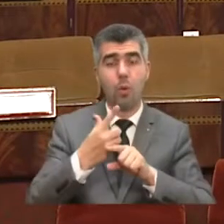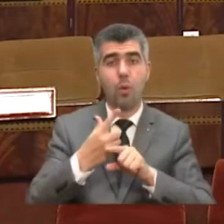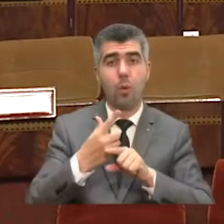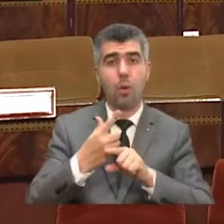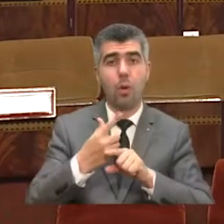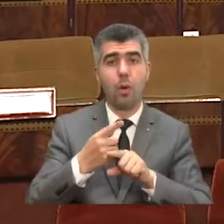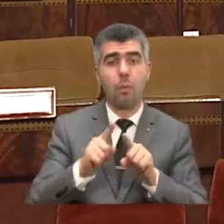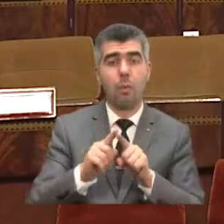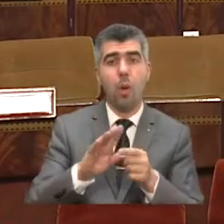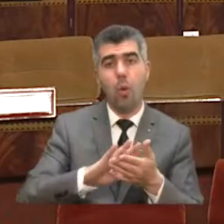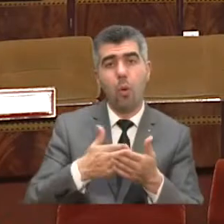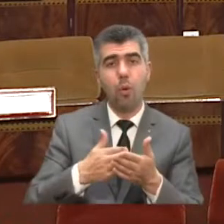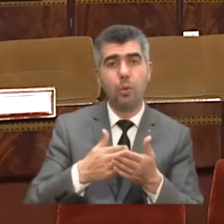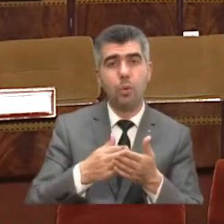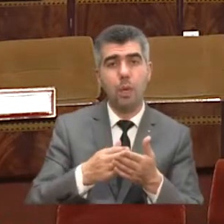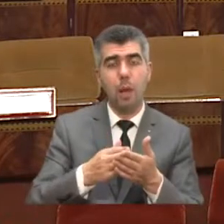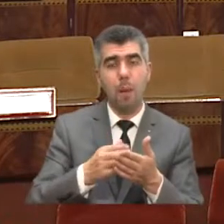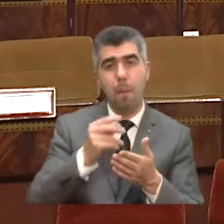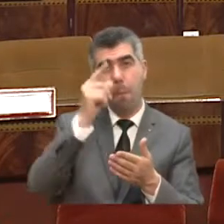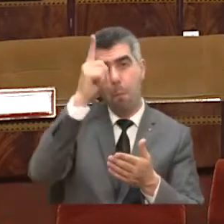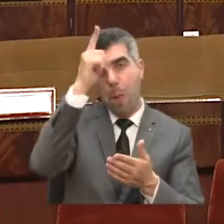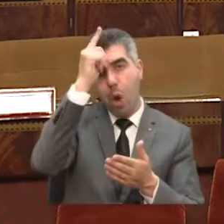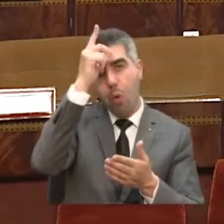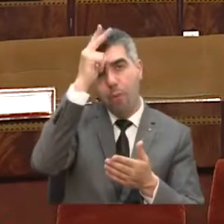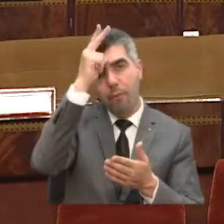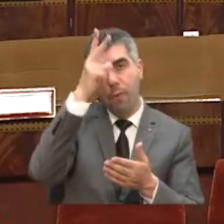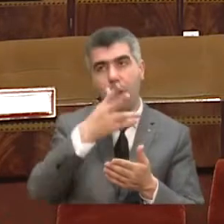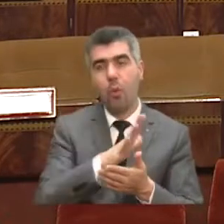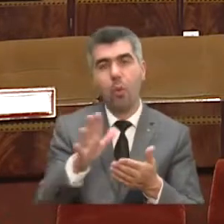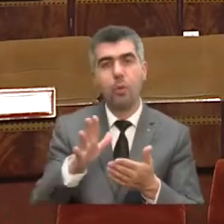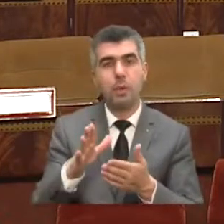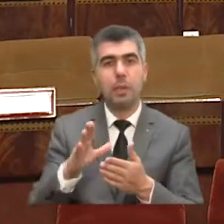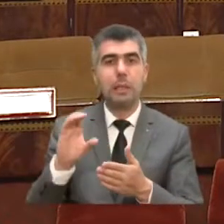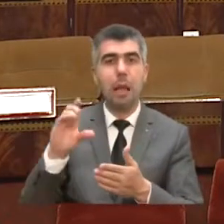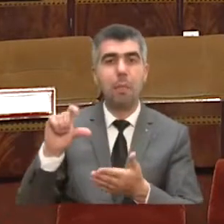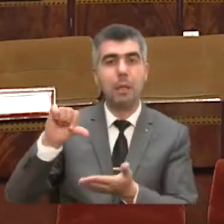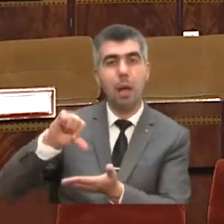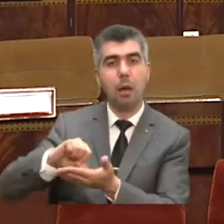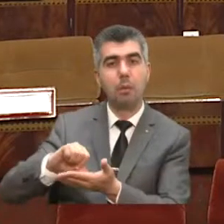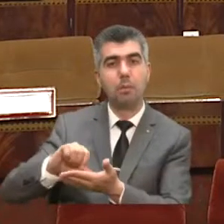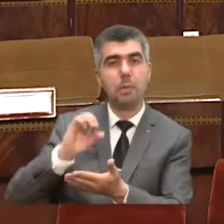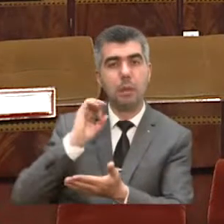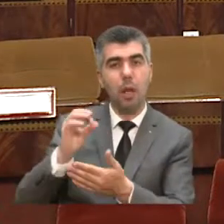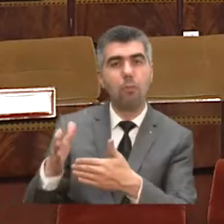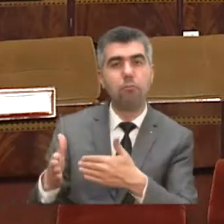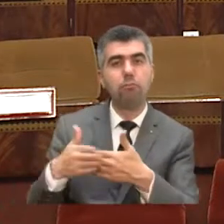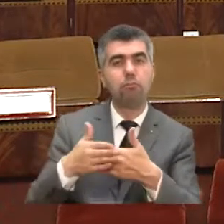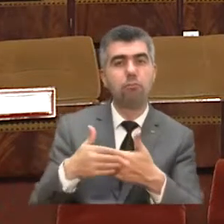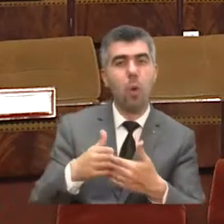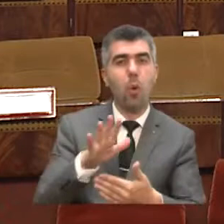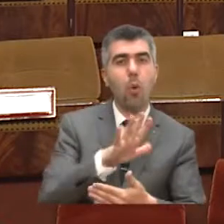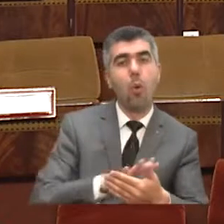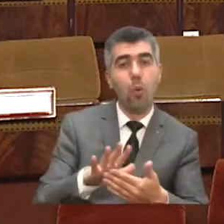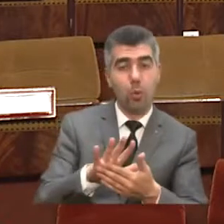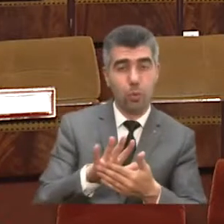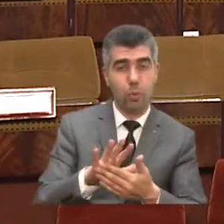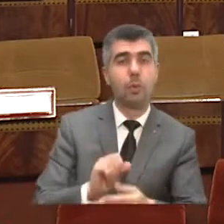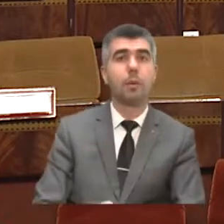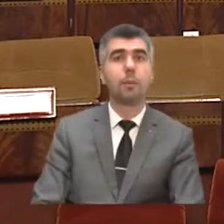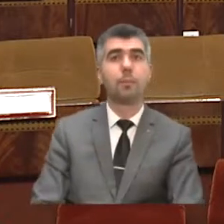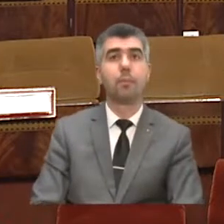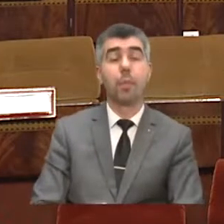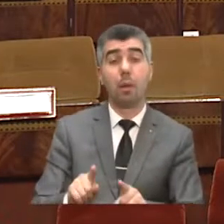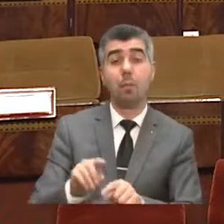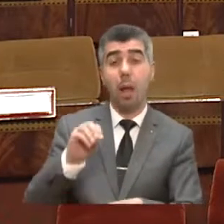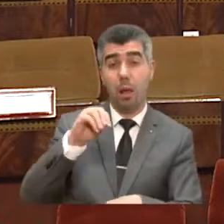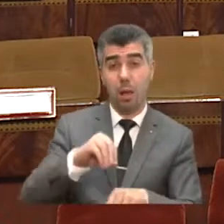الشق على اغلاق ملاعب ديال القرب اللي هي تابعه للجامعه وتابعه للوزاره ديالكم. في المقابل مفتوحه ملاعب اخرى